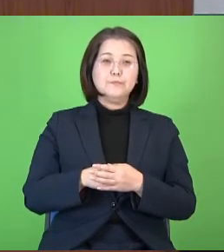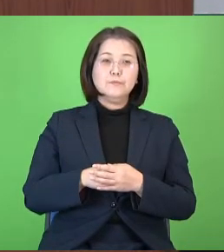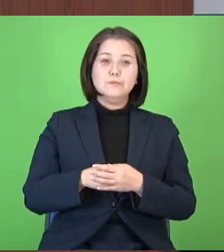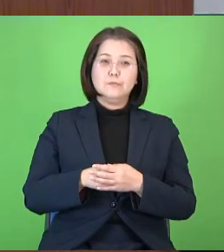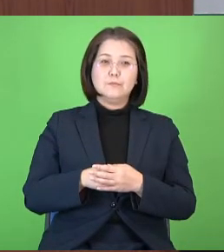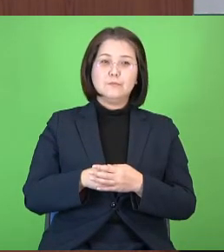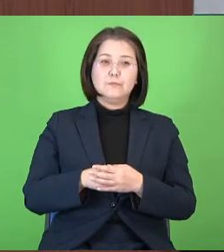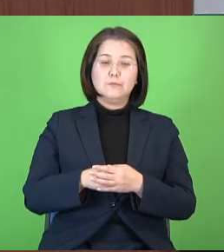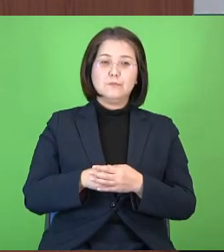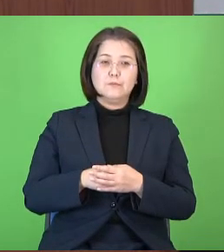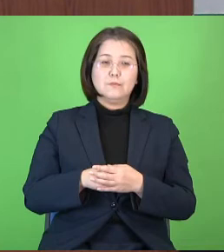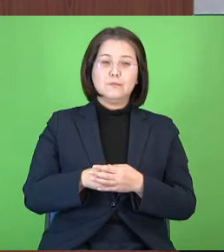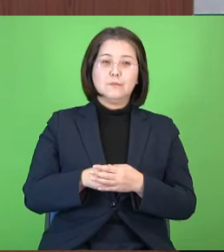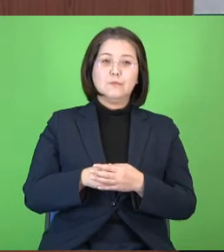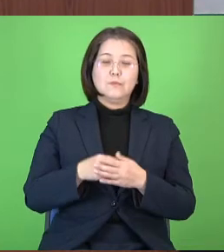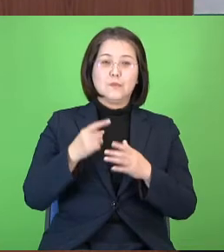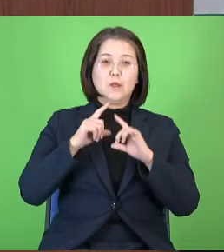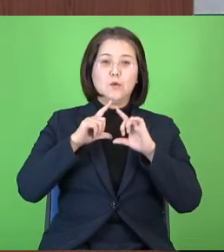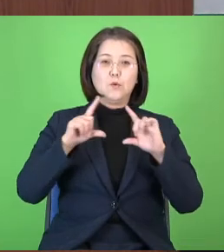me